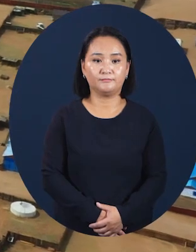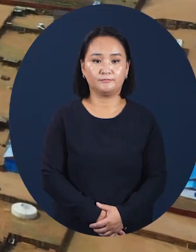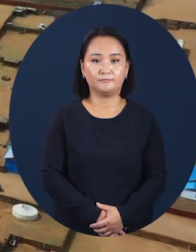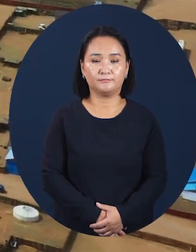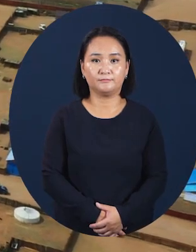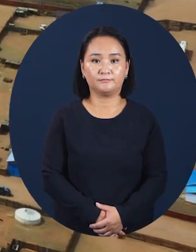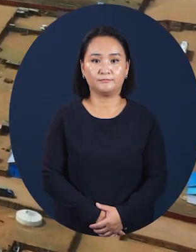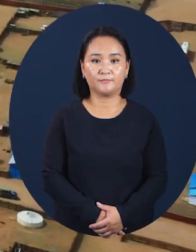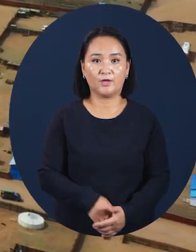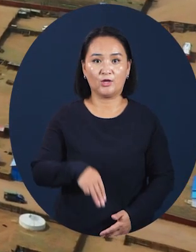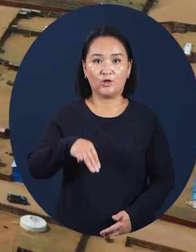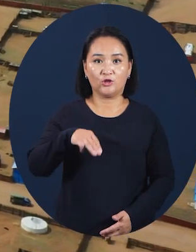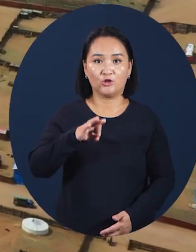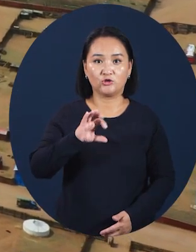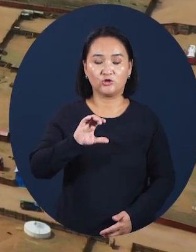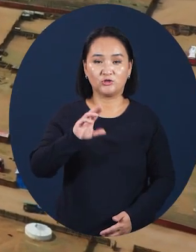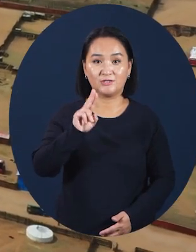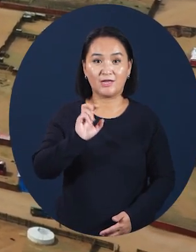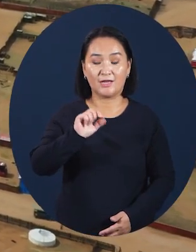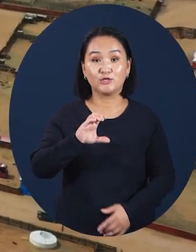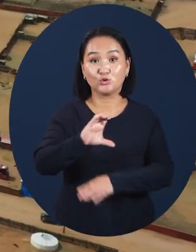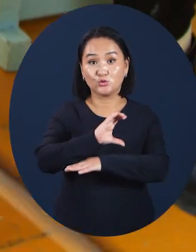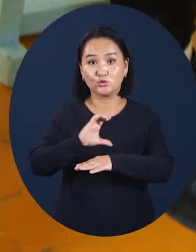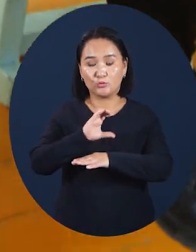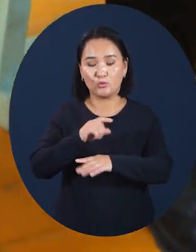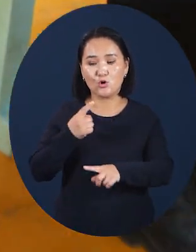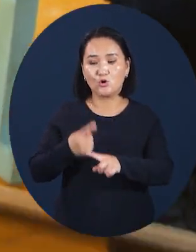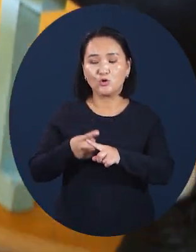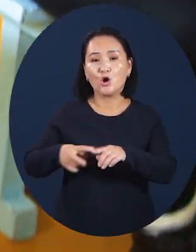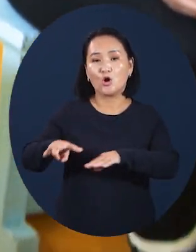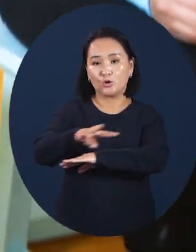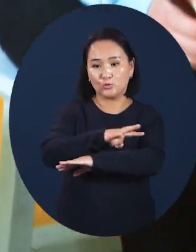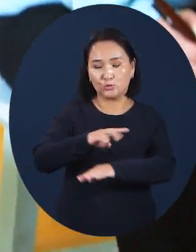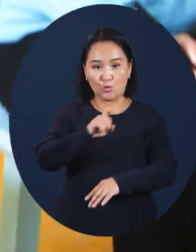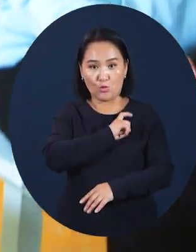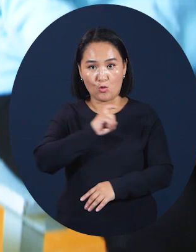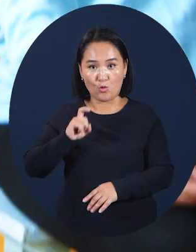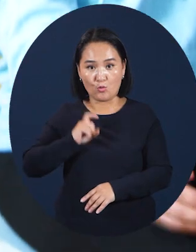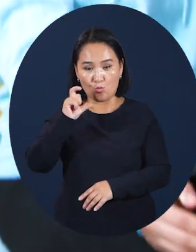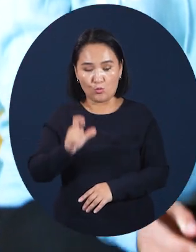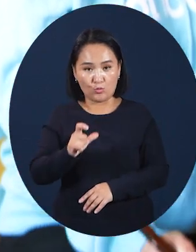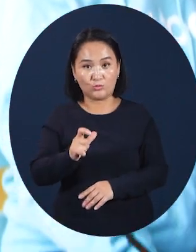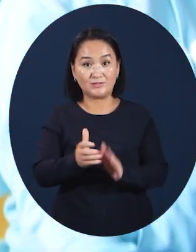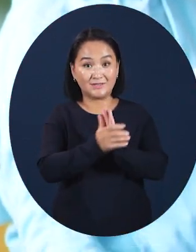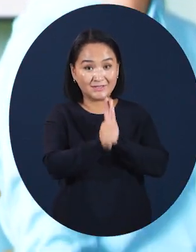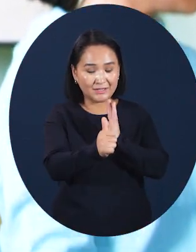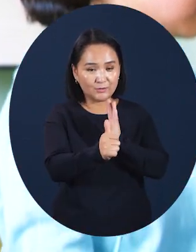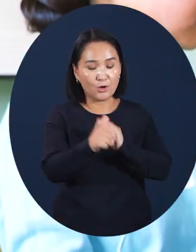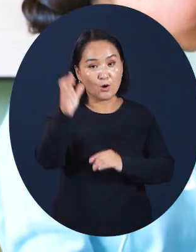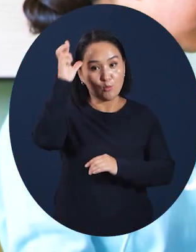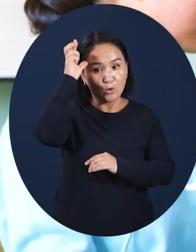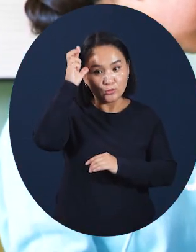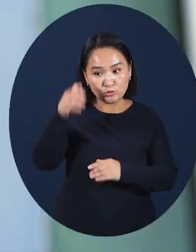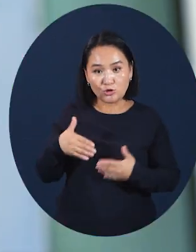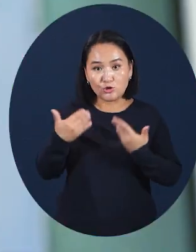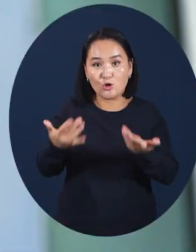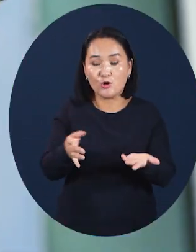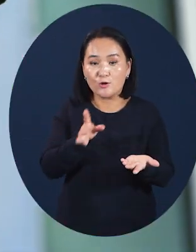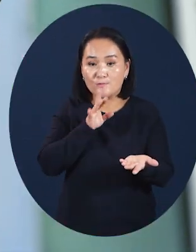Тасан Цингэл суманд орон нутгийн өсвөр үеийнхэнд хувь хүний ур чадвар, энтерпренершип боловсрал олгох төсөл